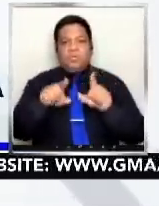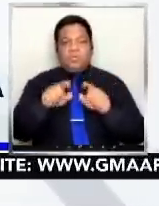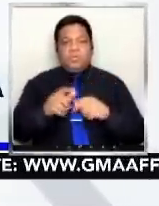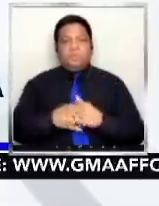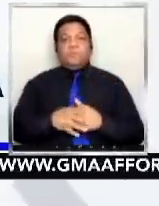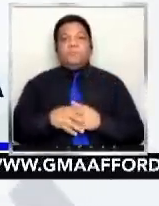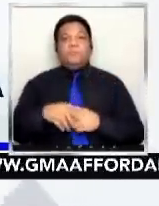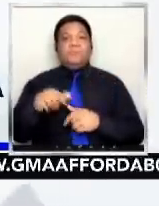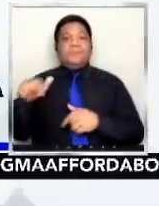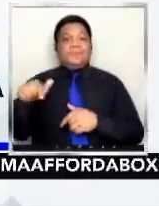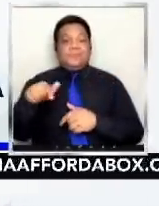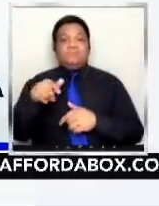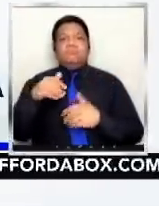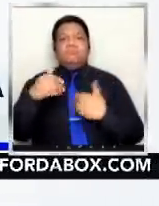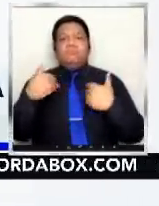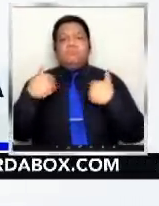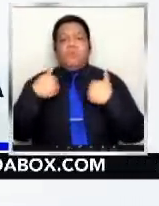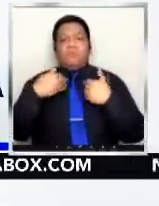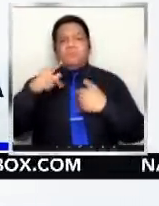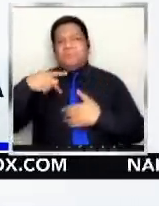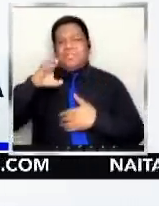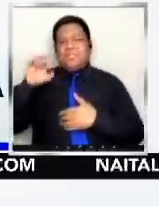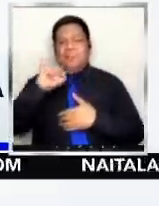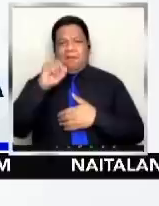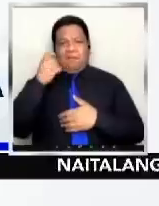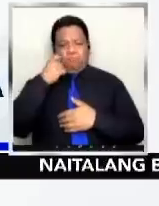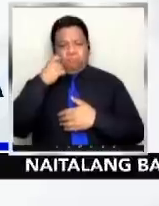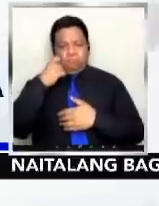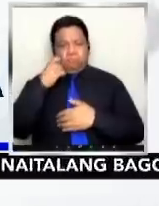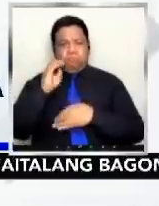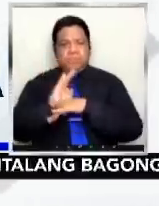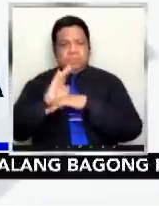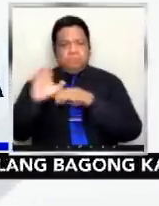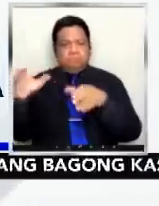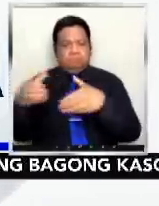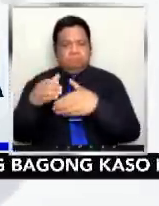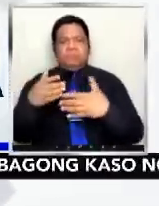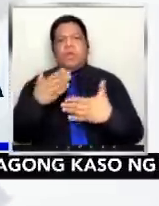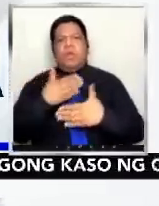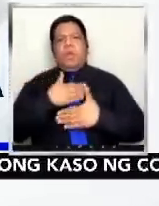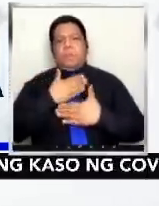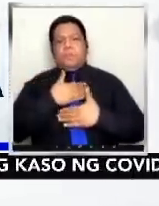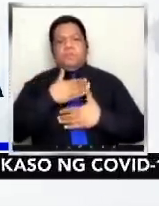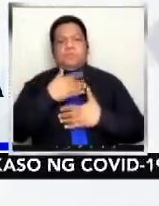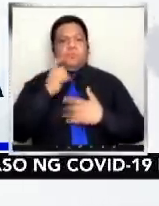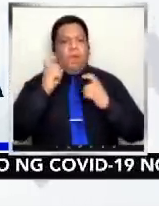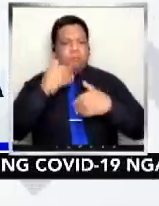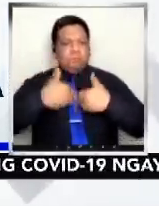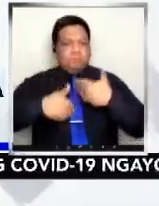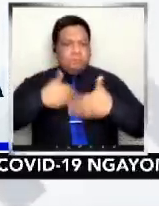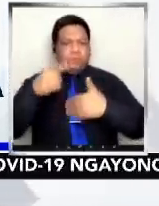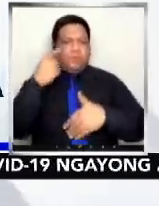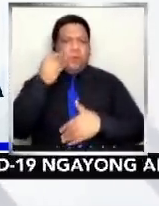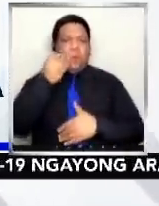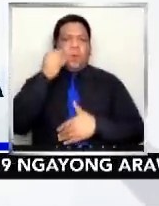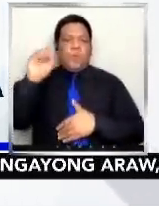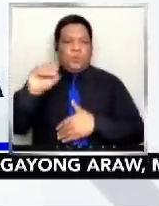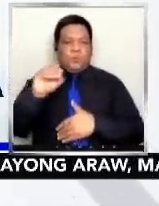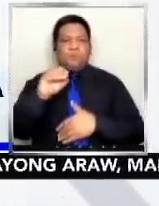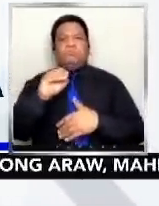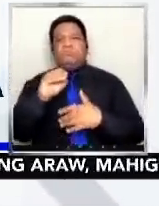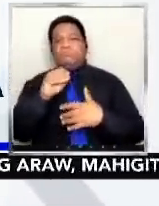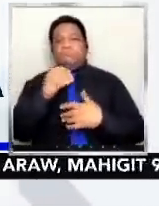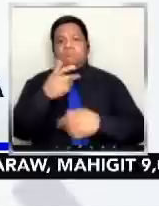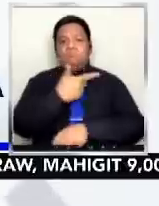Pangulo na pabilisin ang importation ng private sector ng bakuna. Umaasa raw silang mapapabilis ang approval at execution ng